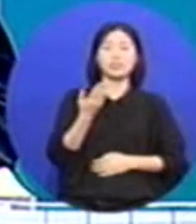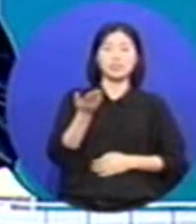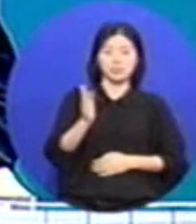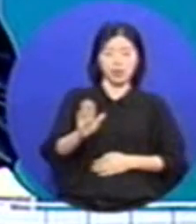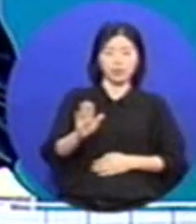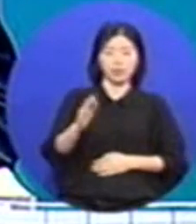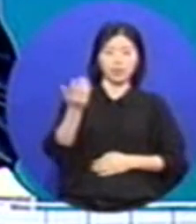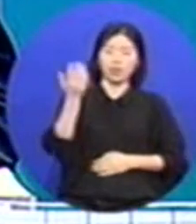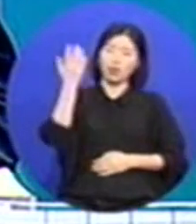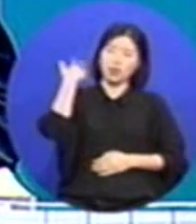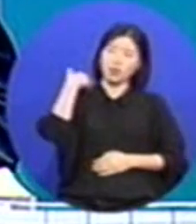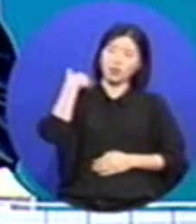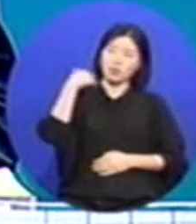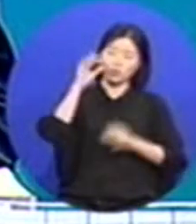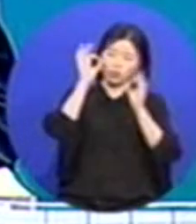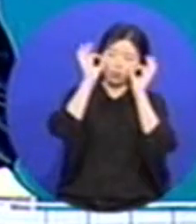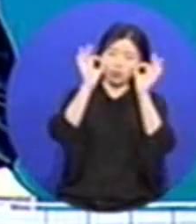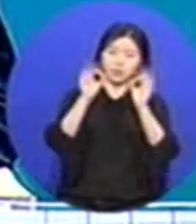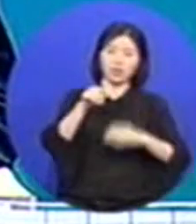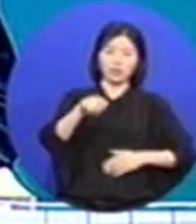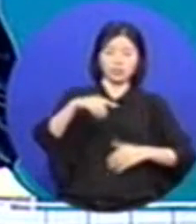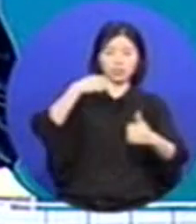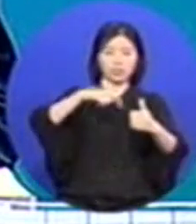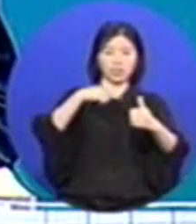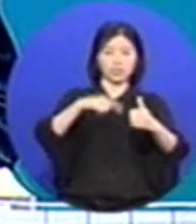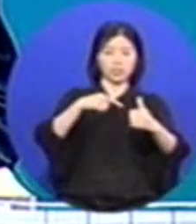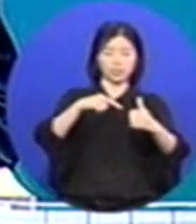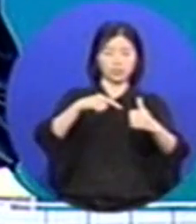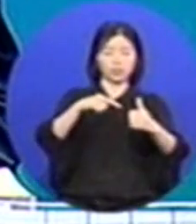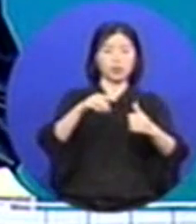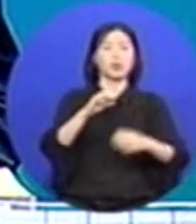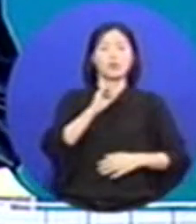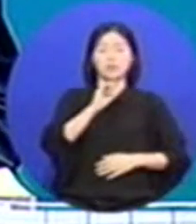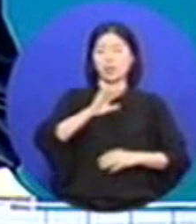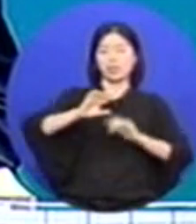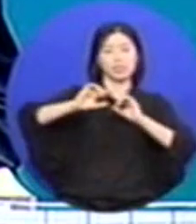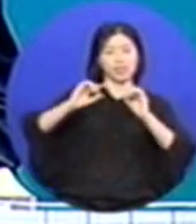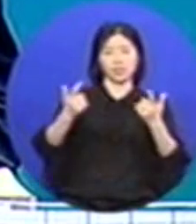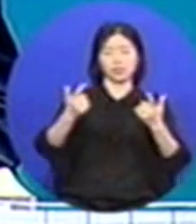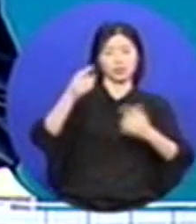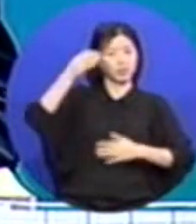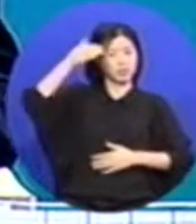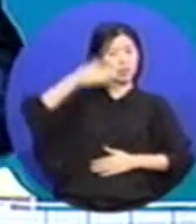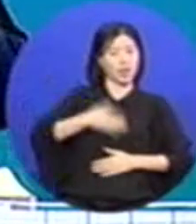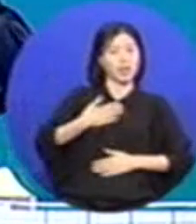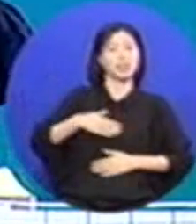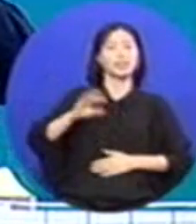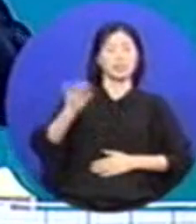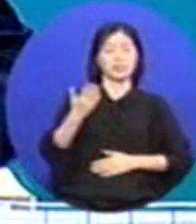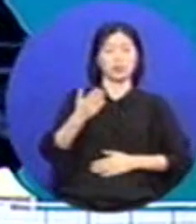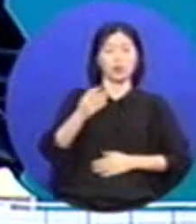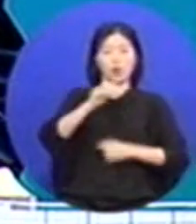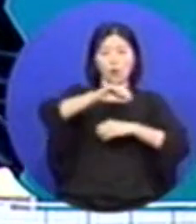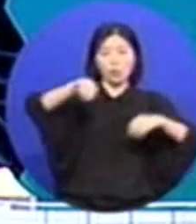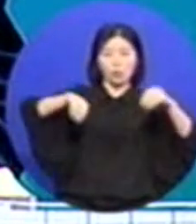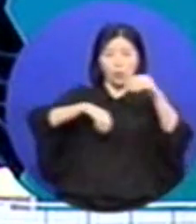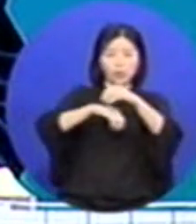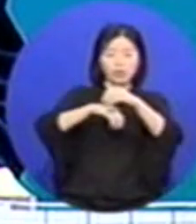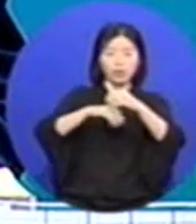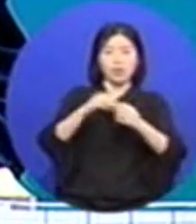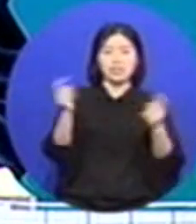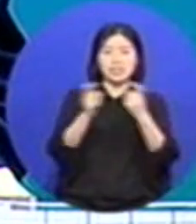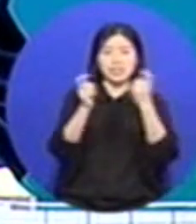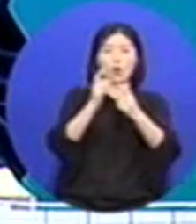지나고 보니까 그거 가르쳐 주어서 되는가 아니더라고 하는 걸 깨달았어요 오히려 싸움 거리만 하나 더 주는 거에요